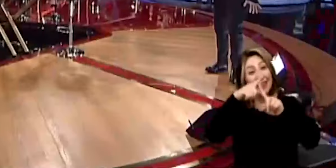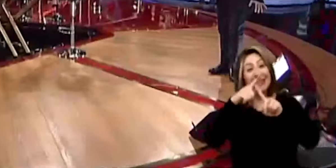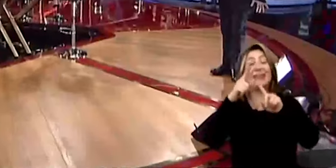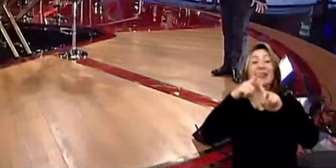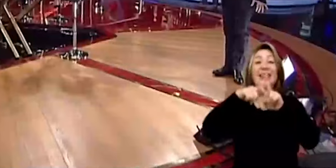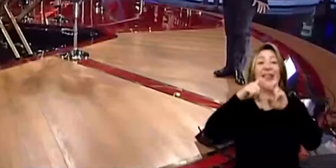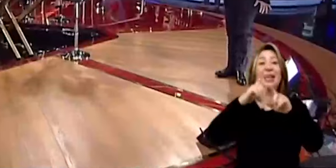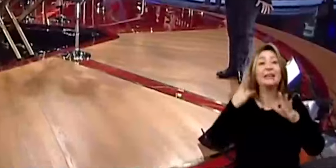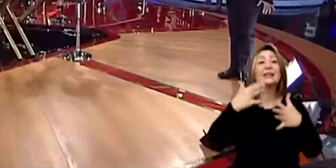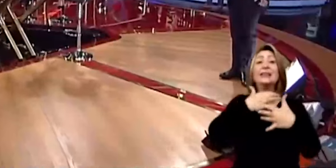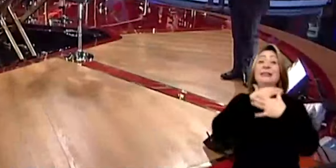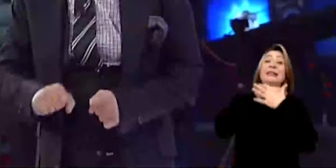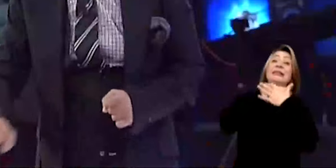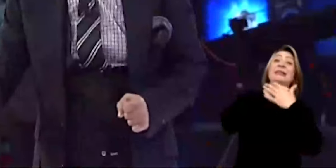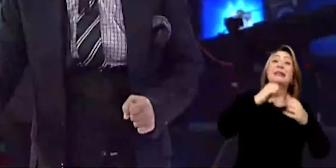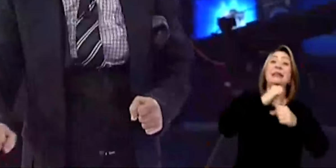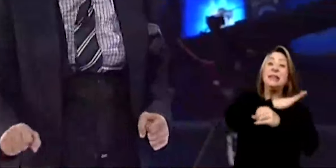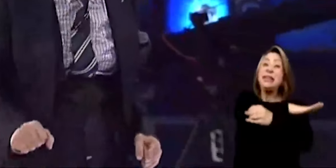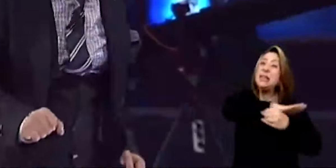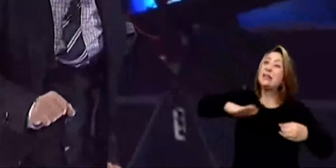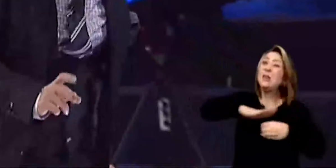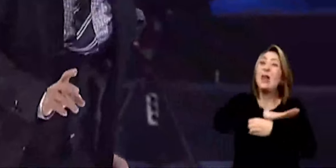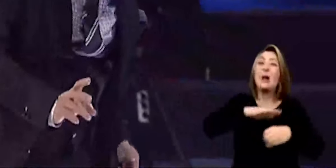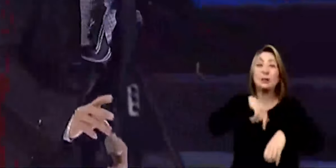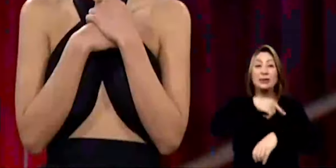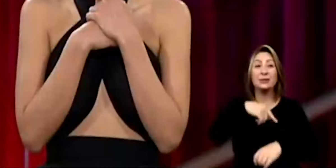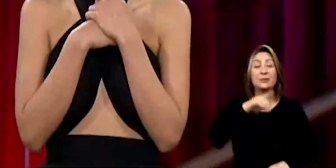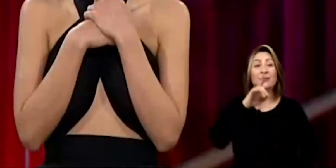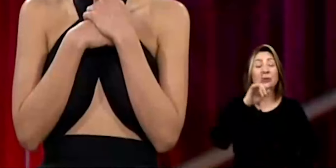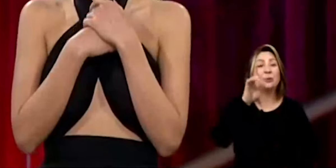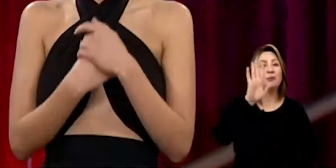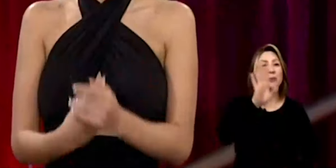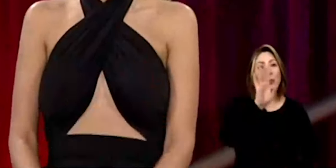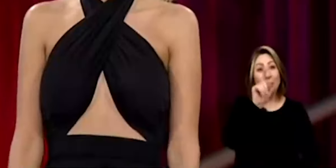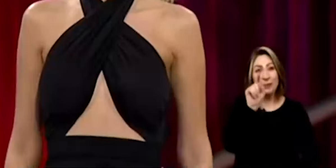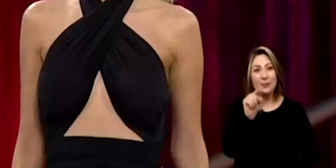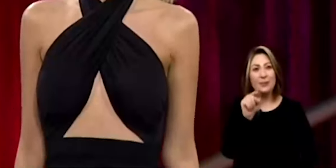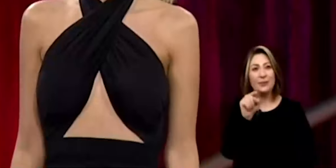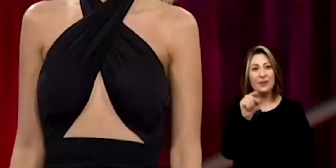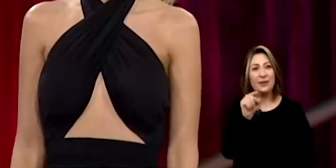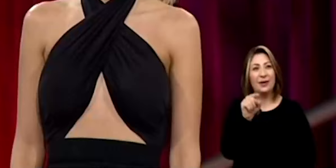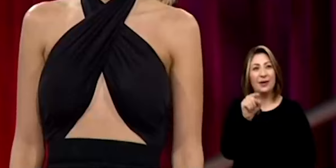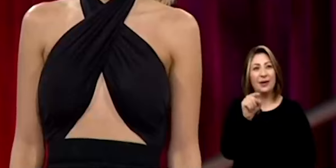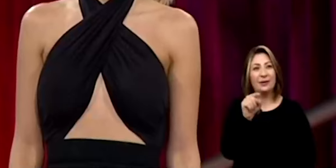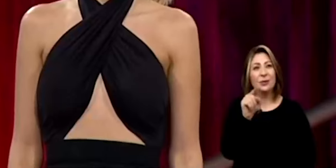beraber işkenceye maruz kalıyorlar. Bunları kesiyorlar bu sırada. Şundan bir tane bakayım.